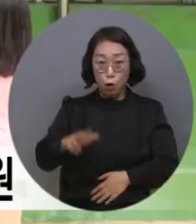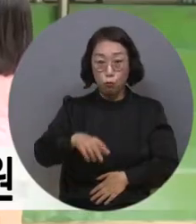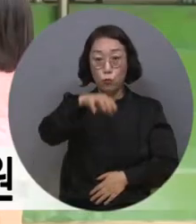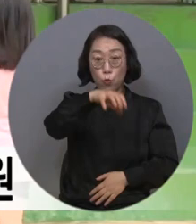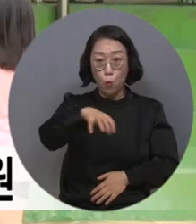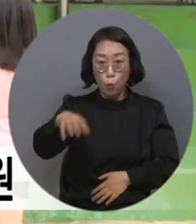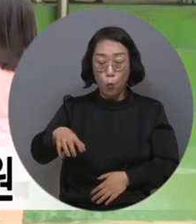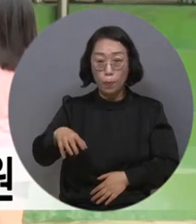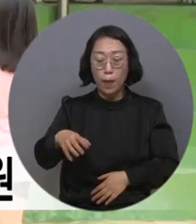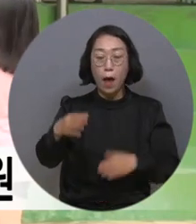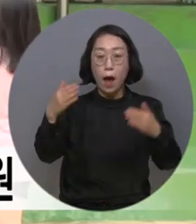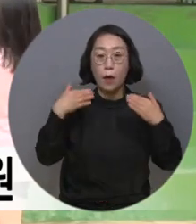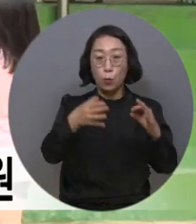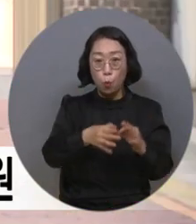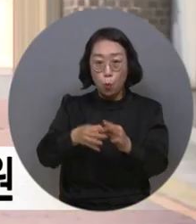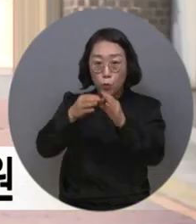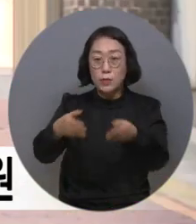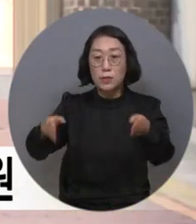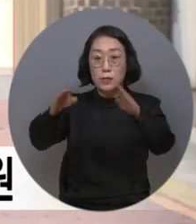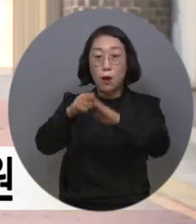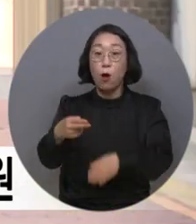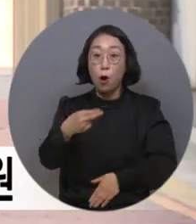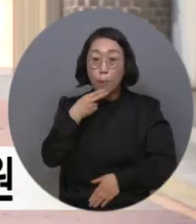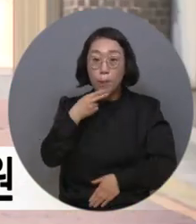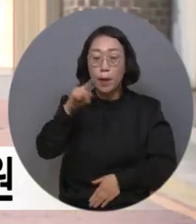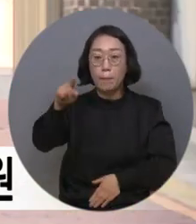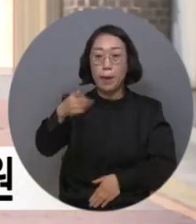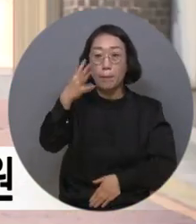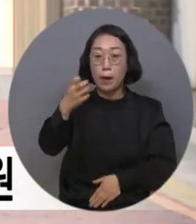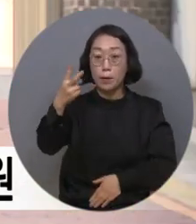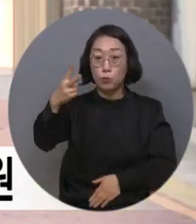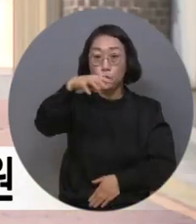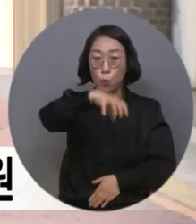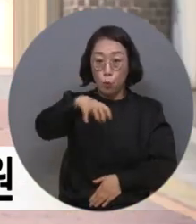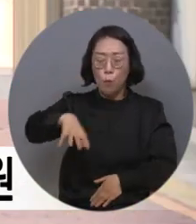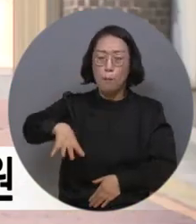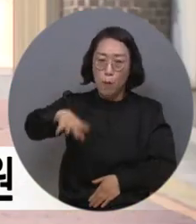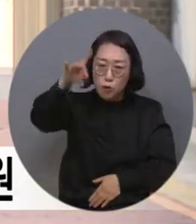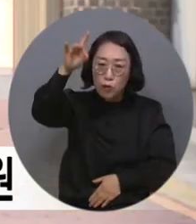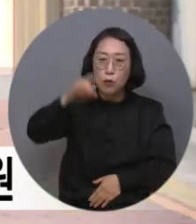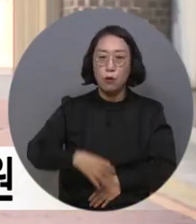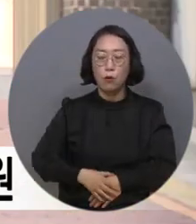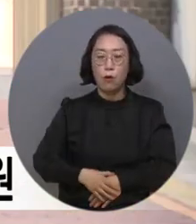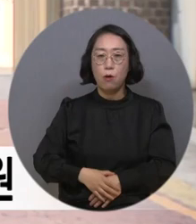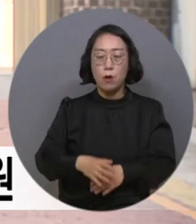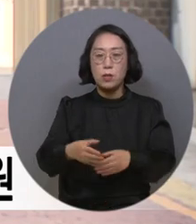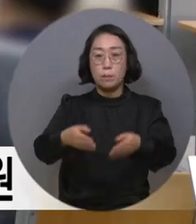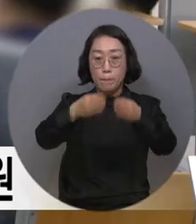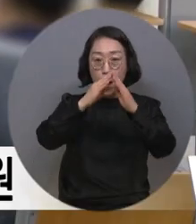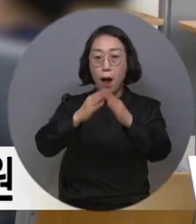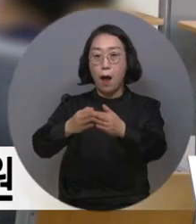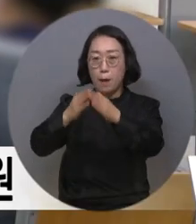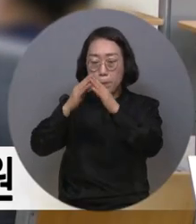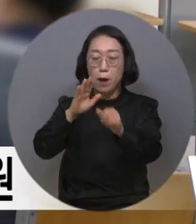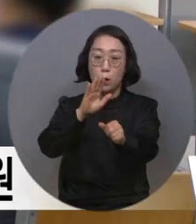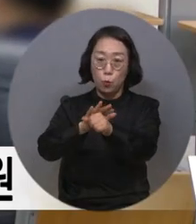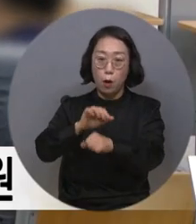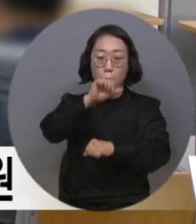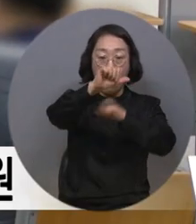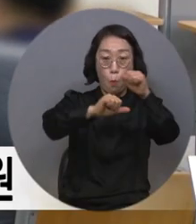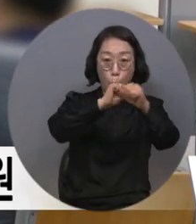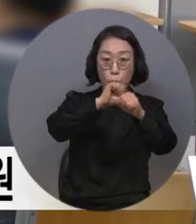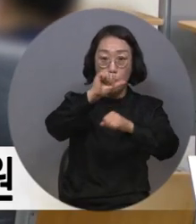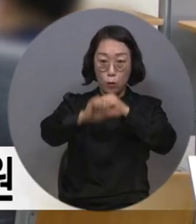중 학교 복합시설이 설치되지 않은 1042개 지역부터 학교 복합시설이 우선 설치되도록 향후